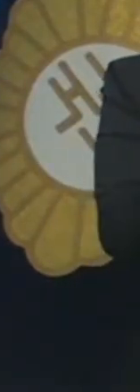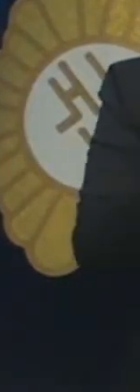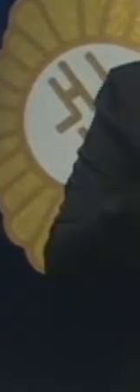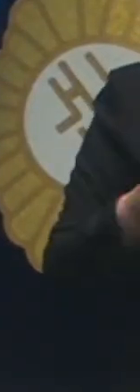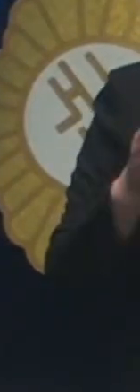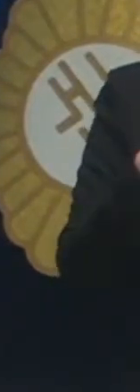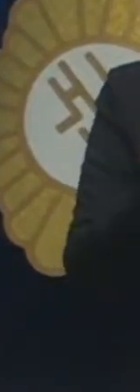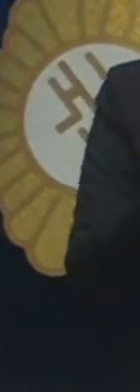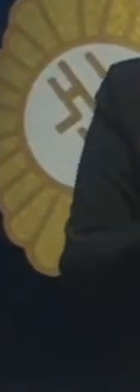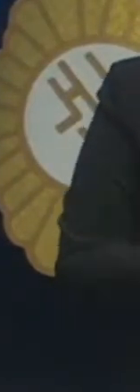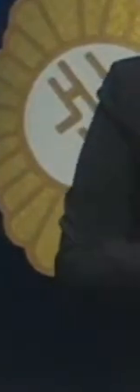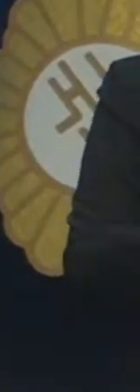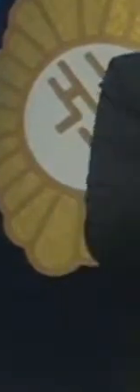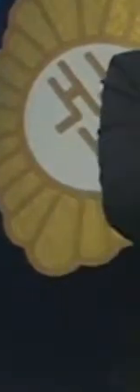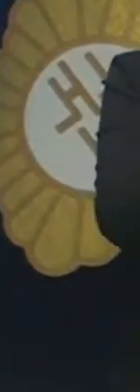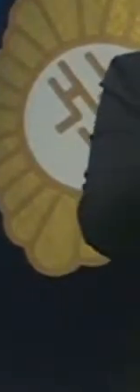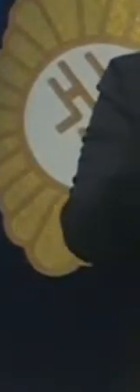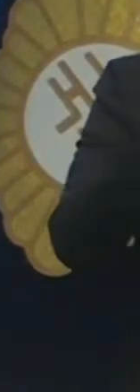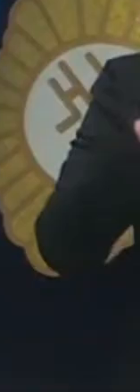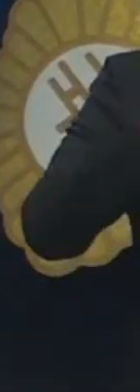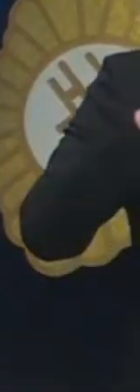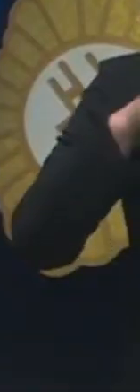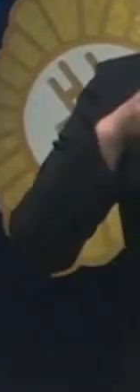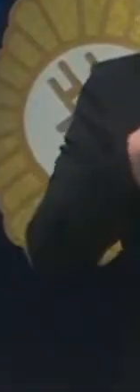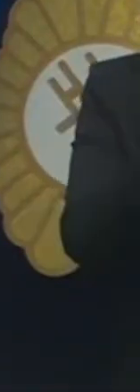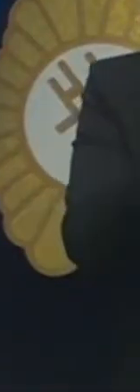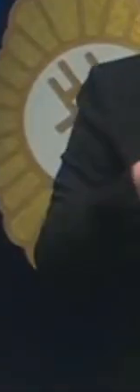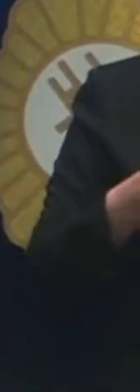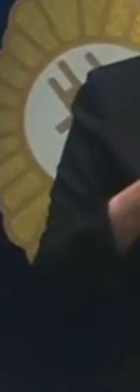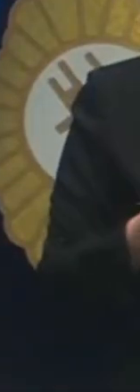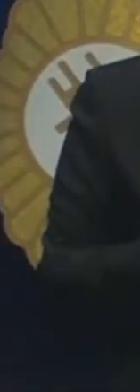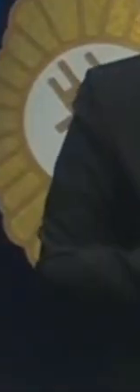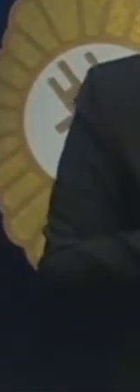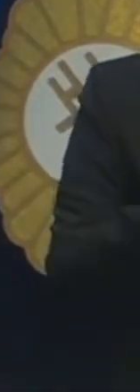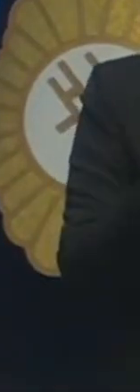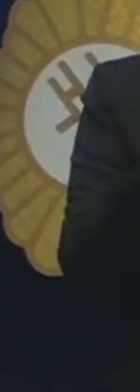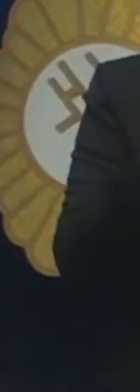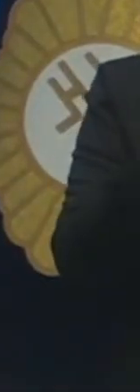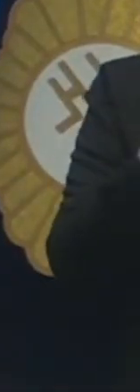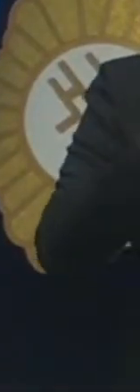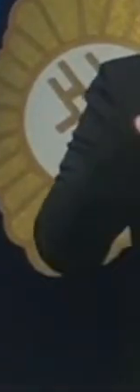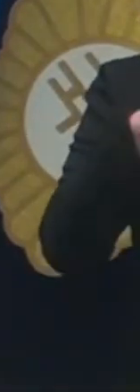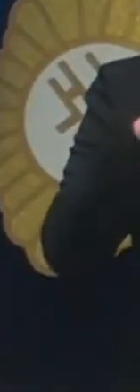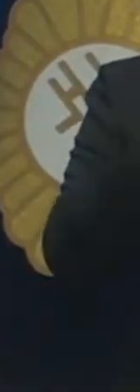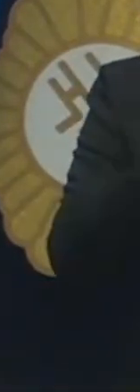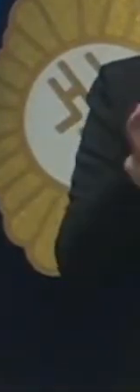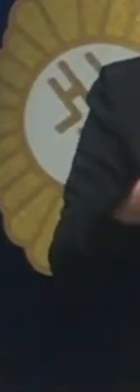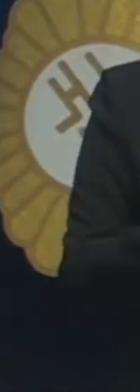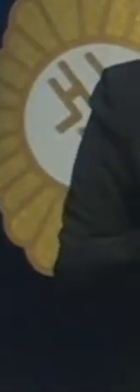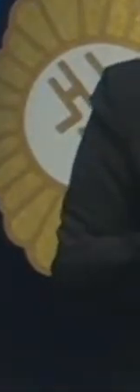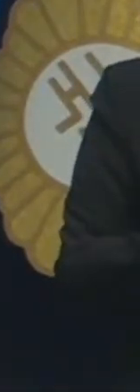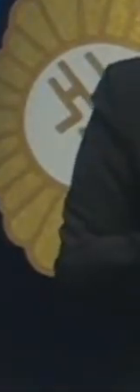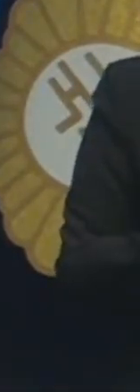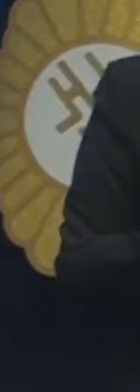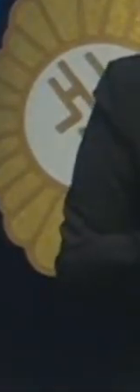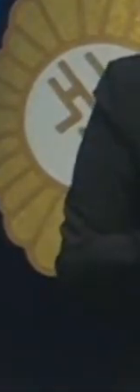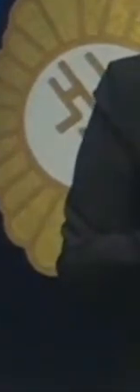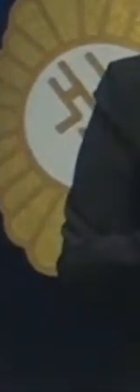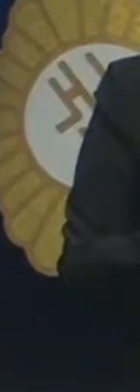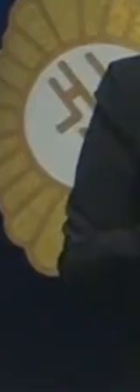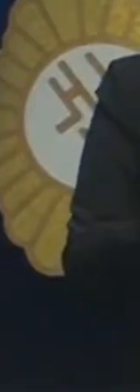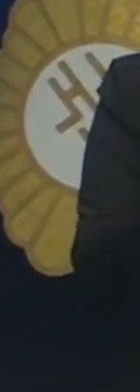있습니다. MBK 꼼수는 아직도 계속되고 있습니다. 홈플러스 경영진은 지난 12일 인가전에